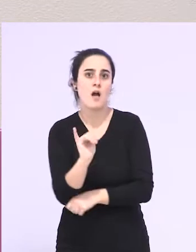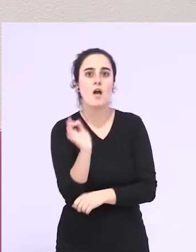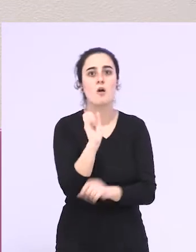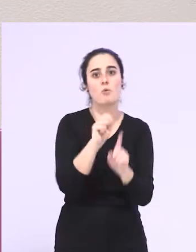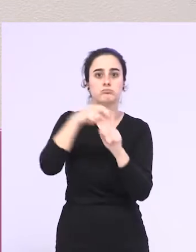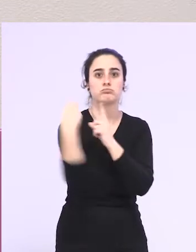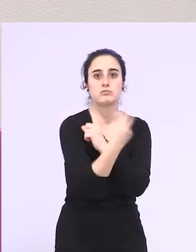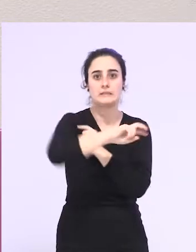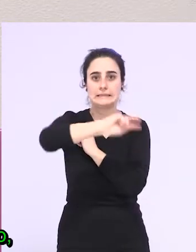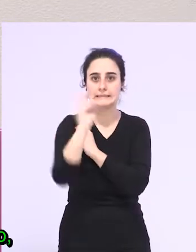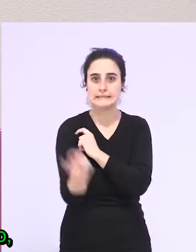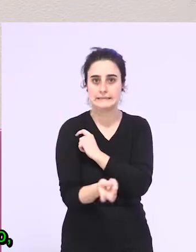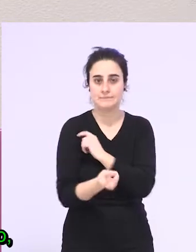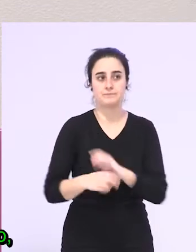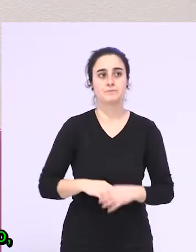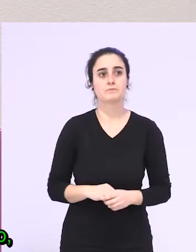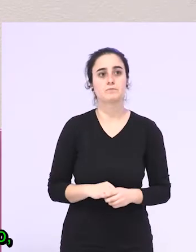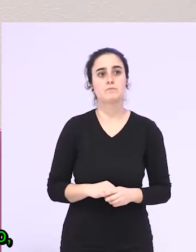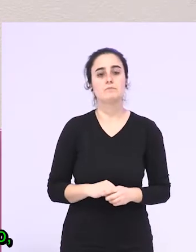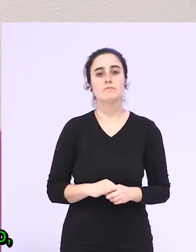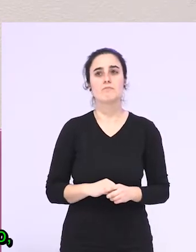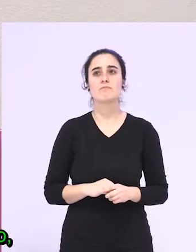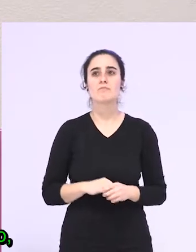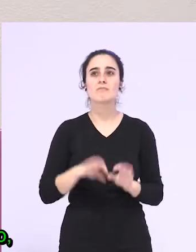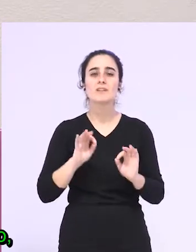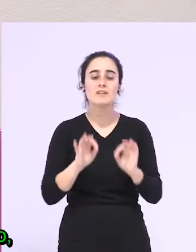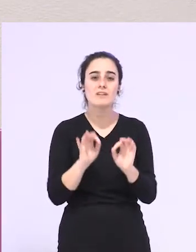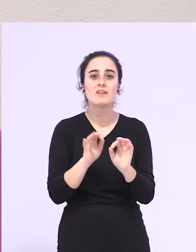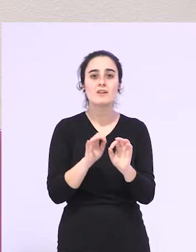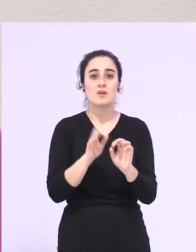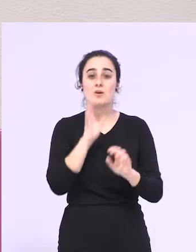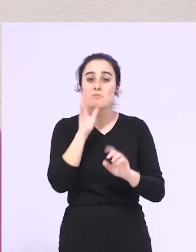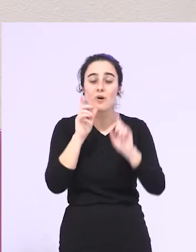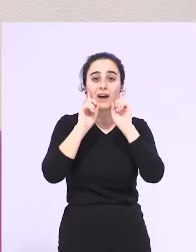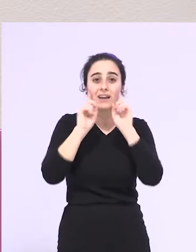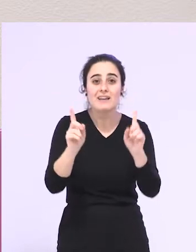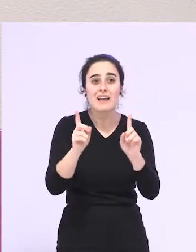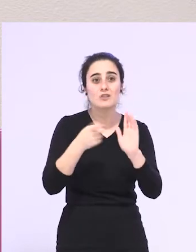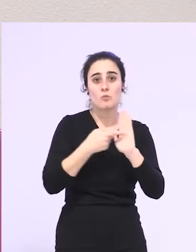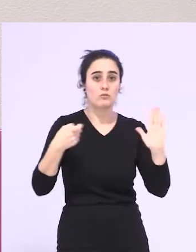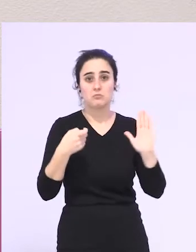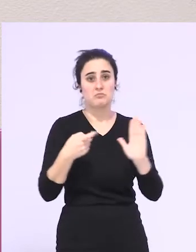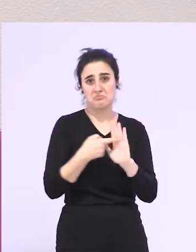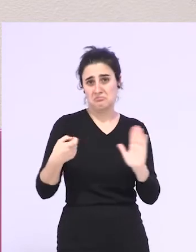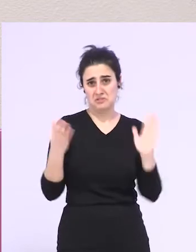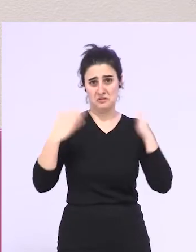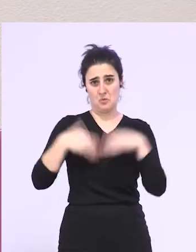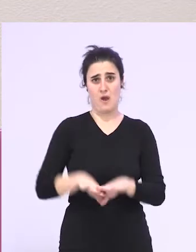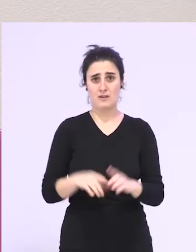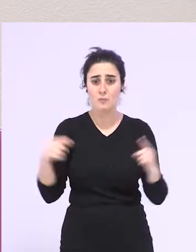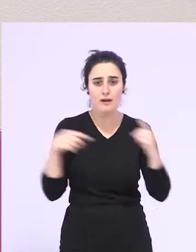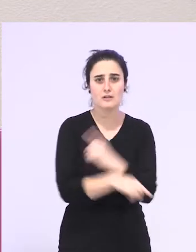aurpegita nolabait, ez? Ez hainbeste kasua salbuespena iruditzen zitzaidalako, ez zitzaidalako iruditzen inondek inora salbuespena, baizik eta